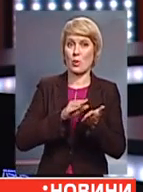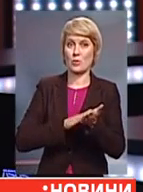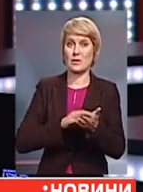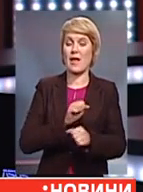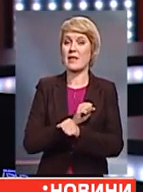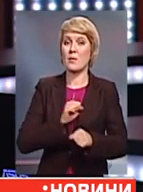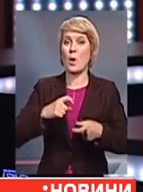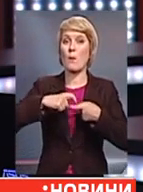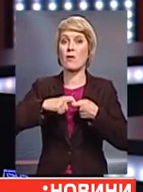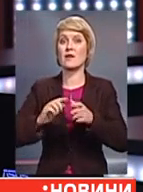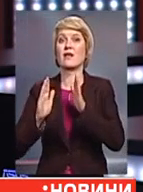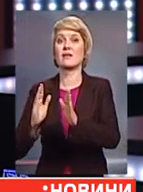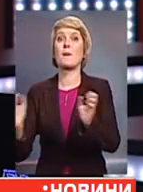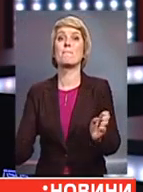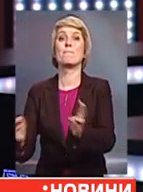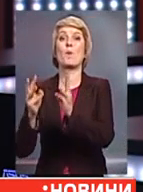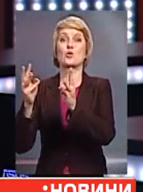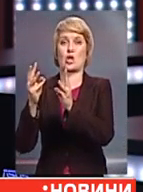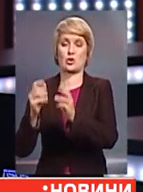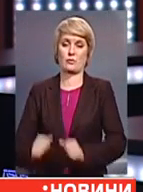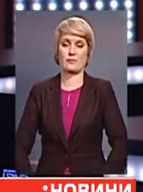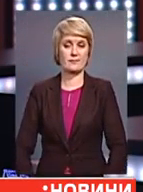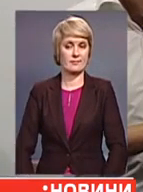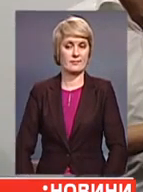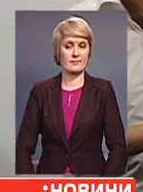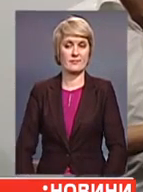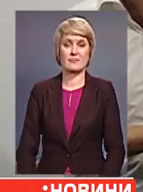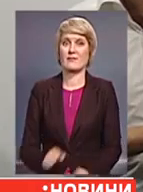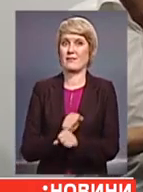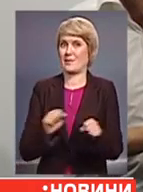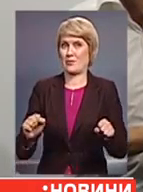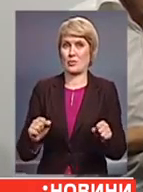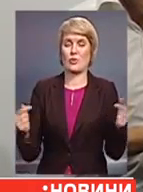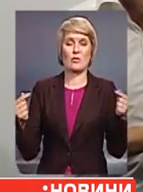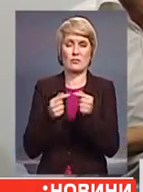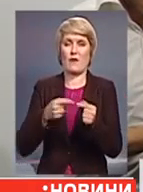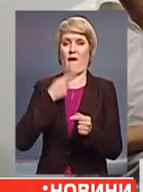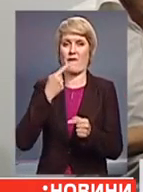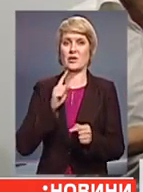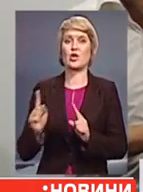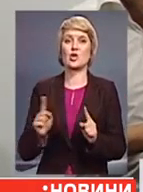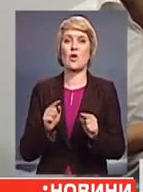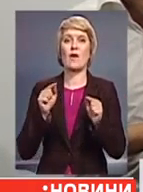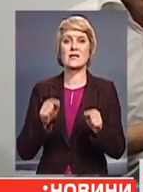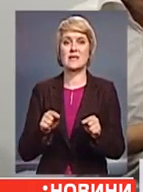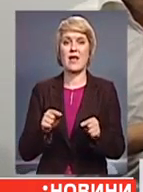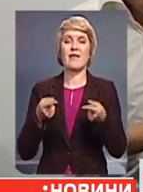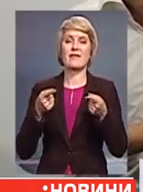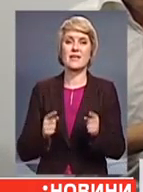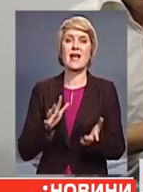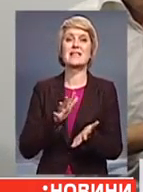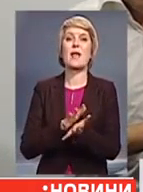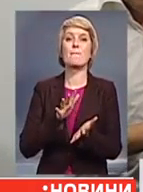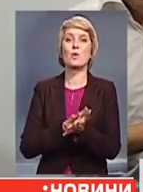напряму пов'язувати із пожежею біля Василькова. Ми не можемо достовірно говорити, що це є дійсно